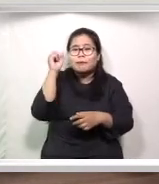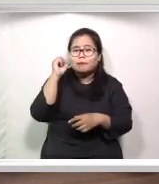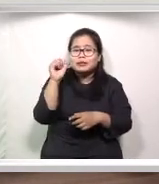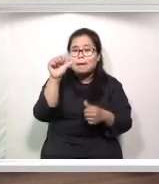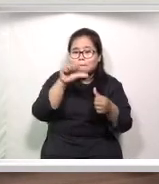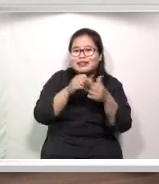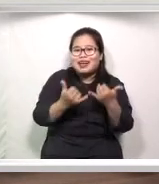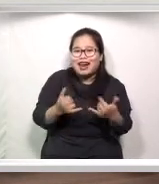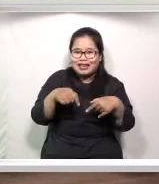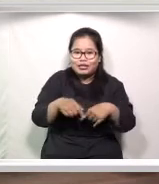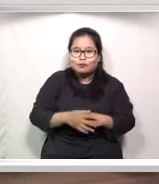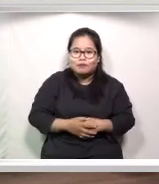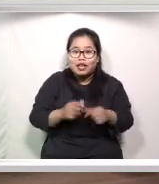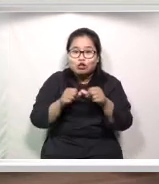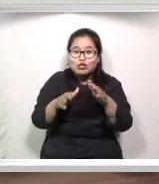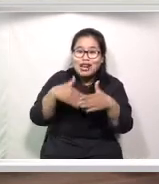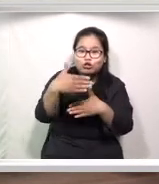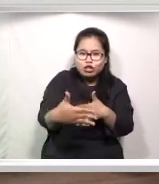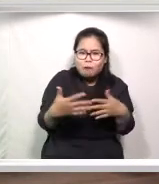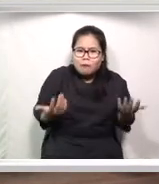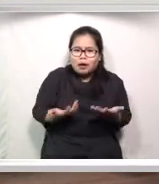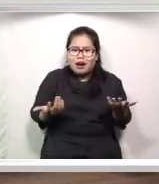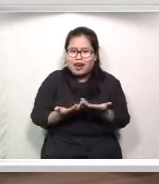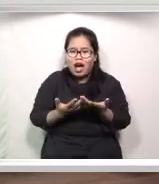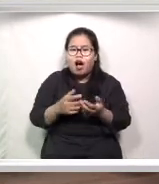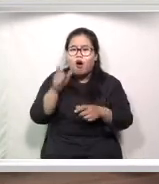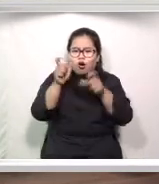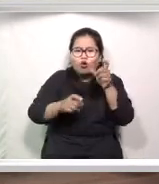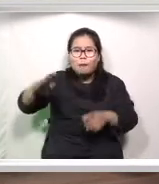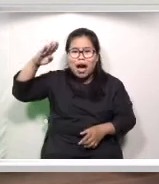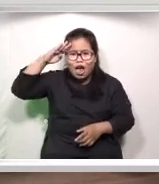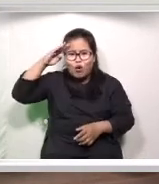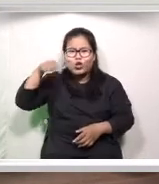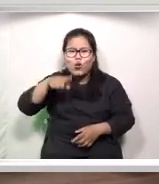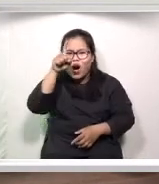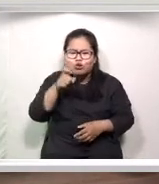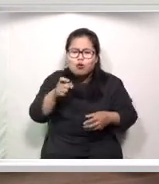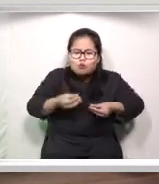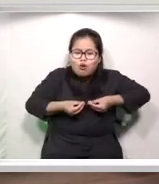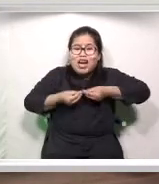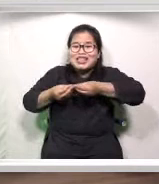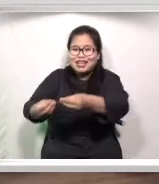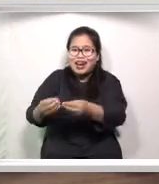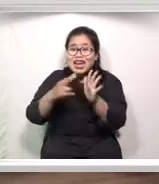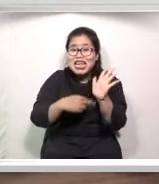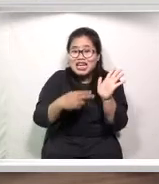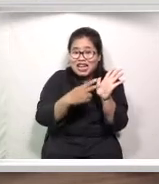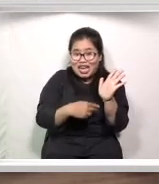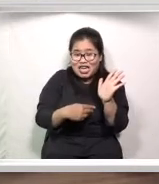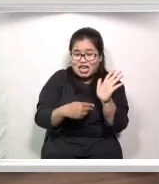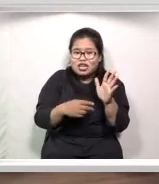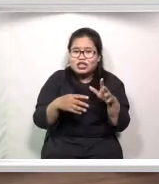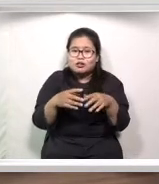ini. Kemudian, para pahlawan mewariskan nilai-nilai keteladanan dan